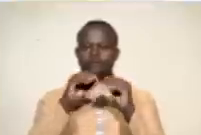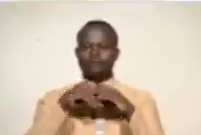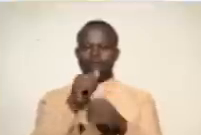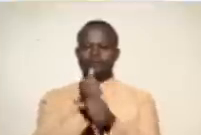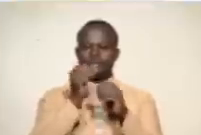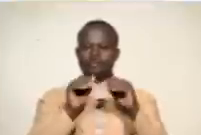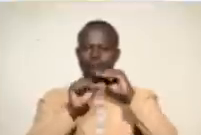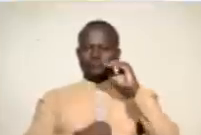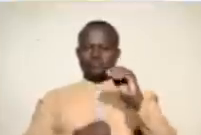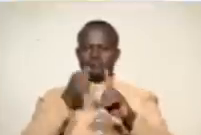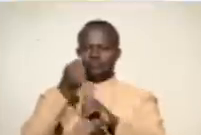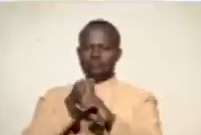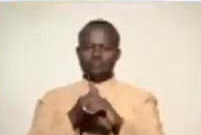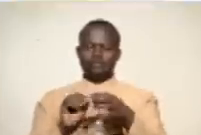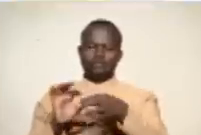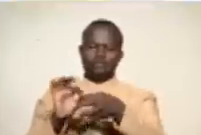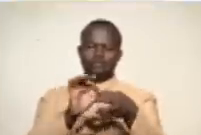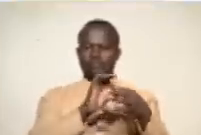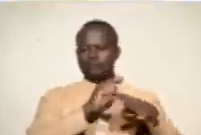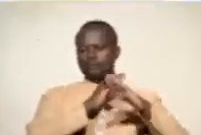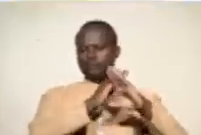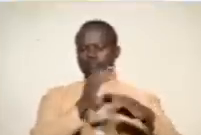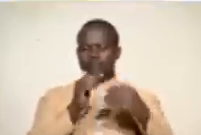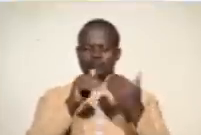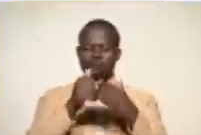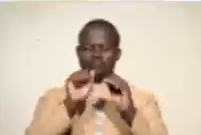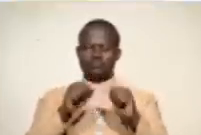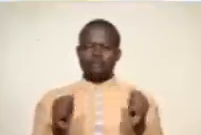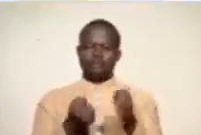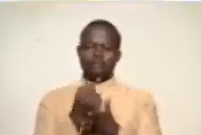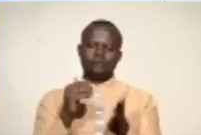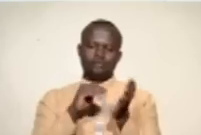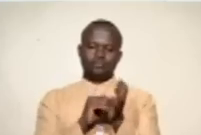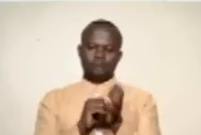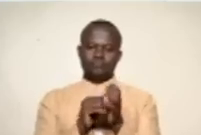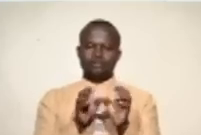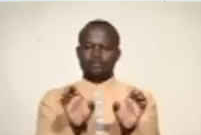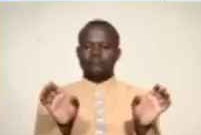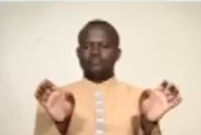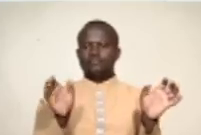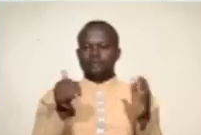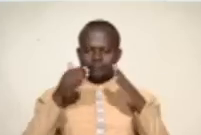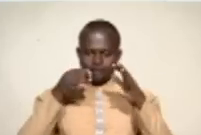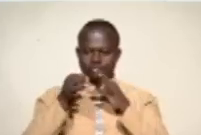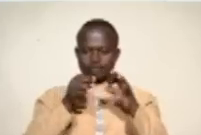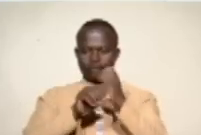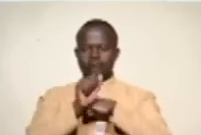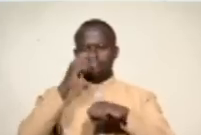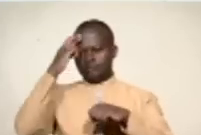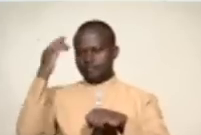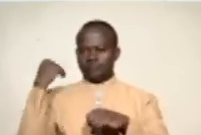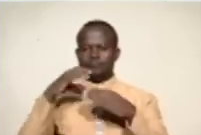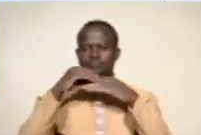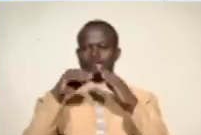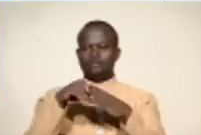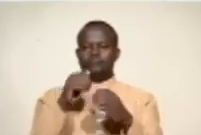y'Amajyepfo guharanira kunga Abanyarwanda barwanya icyo ari cyo cyose cyakongera kubatanya. Ibi rero bigarutse mu gikorwa cyo kwibuka abari